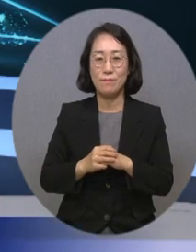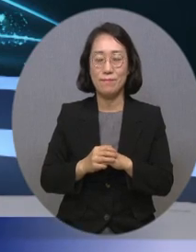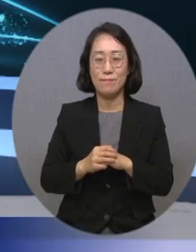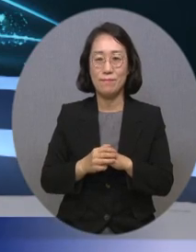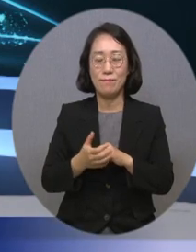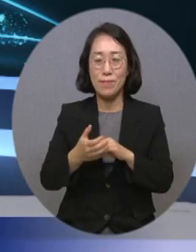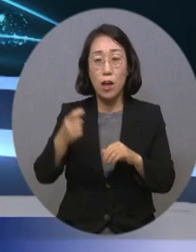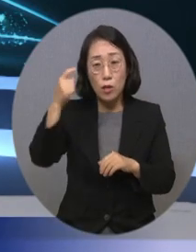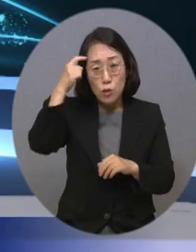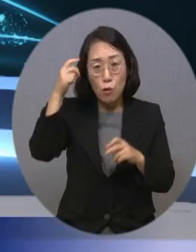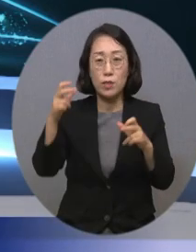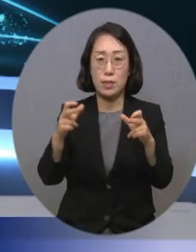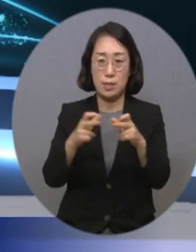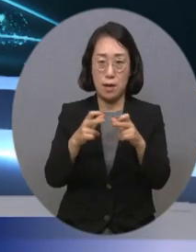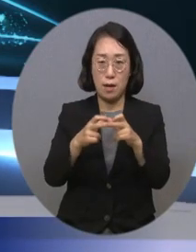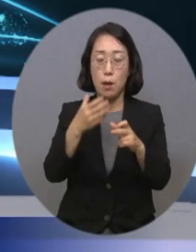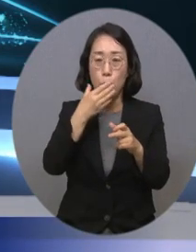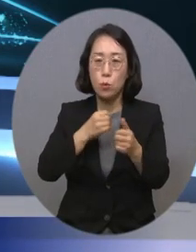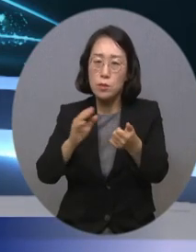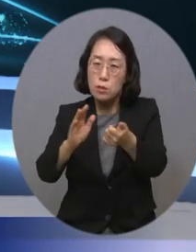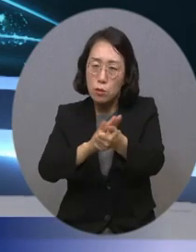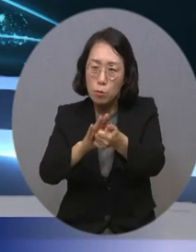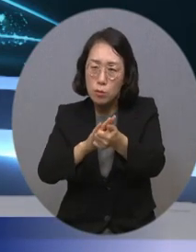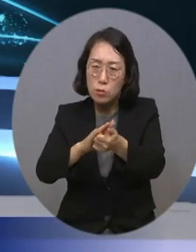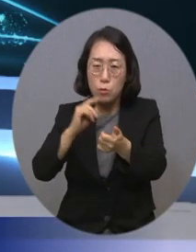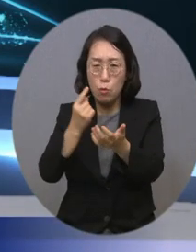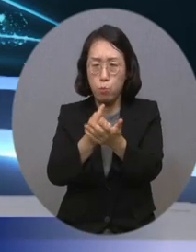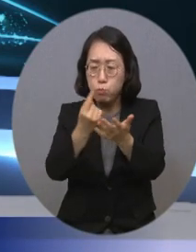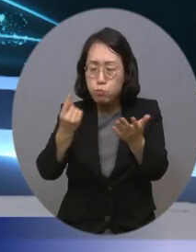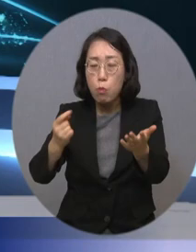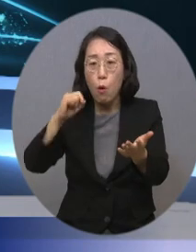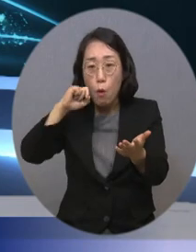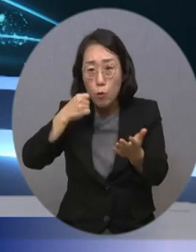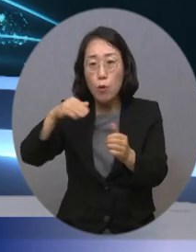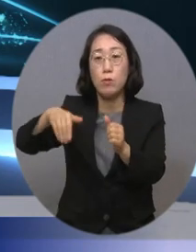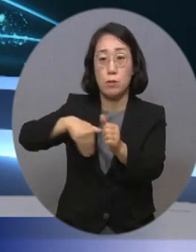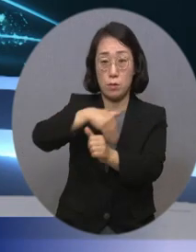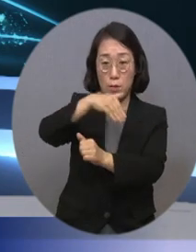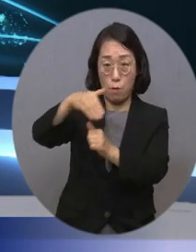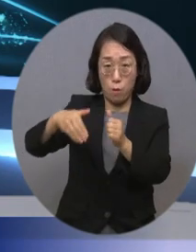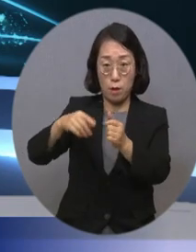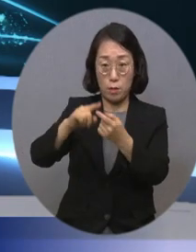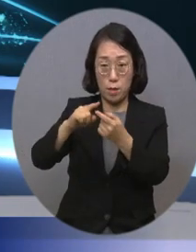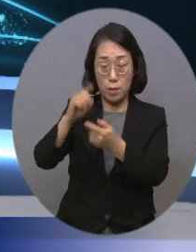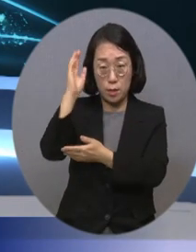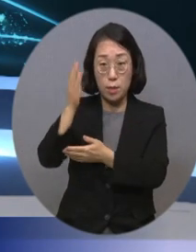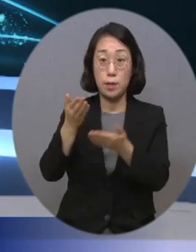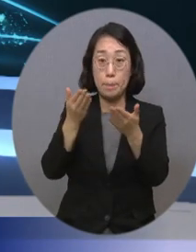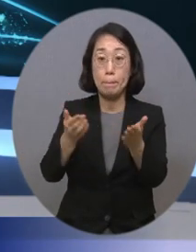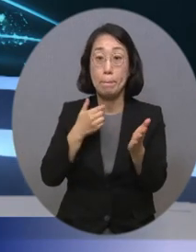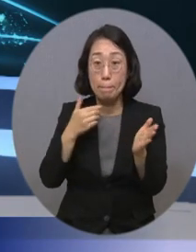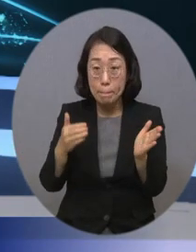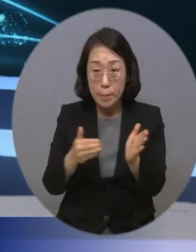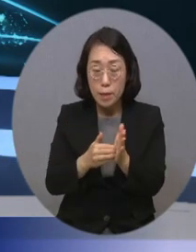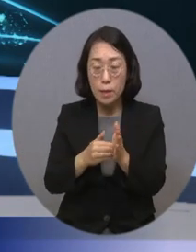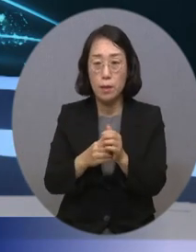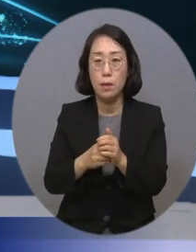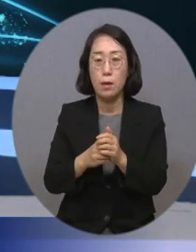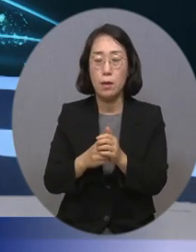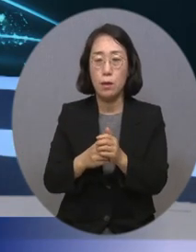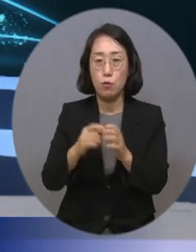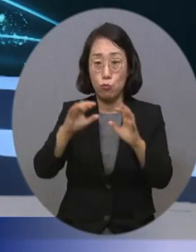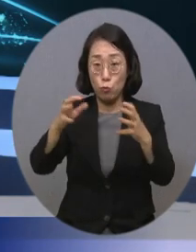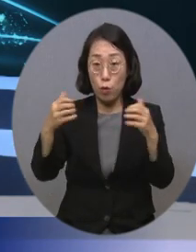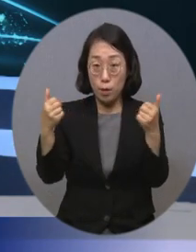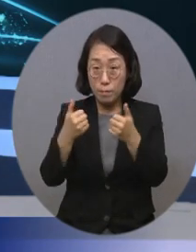앞서 정신장애인들이 복지 서비스 사각지대에 놓여 방치되고 있는 현실에 대한 소식 전해드렸는데요. 국정감사를